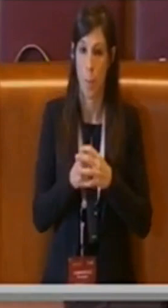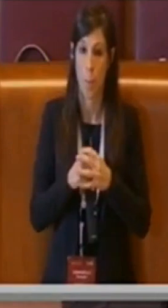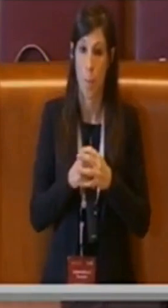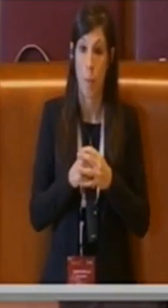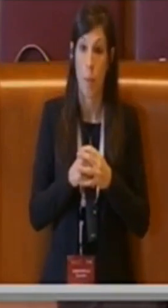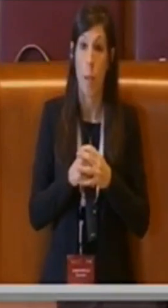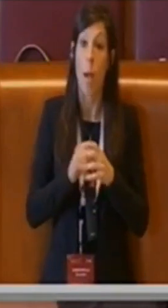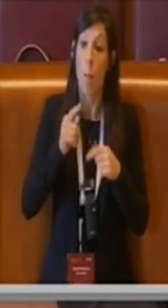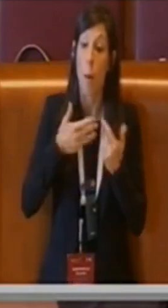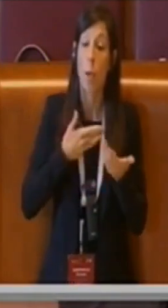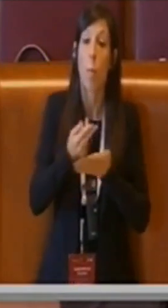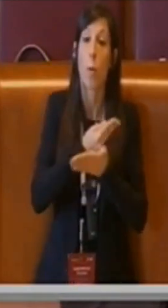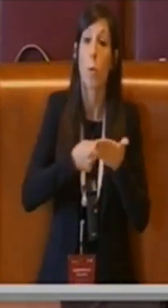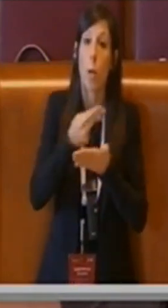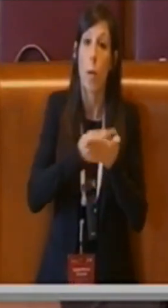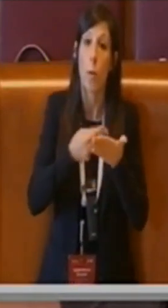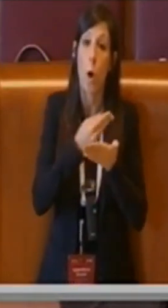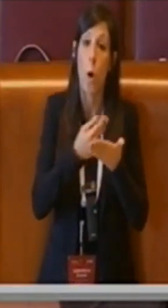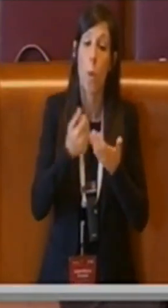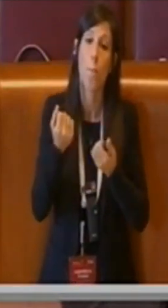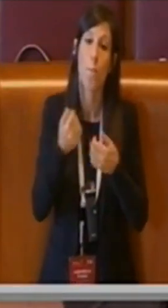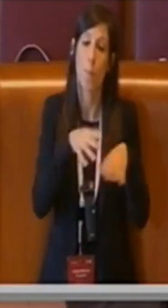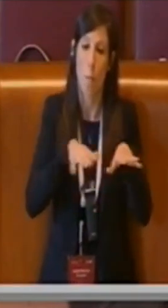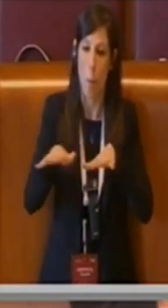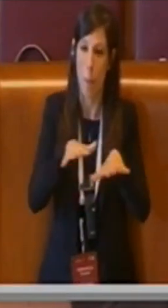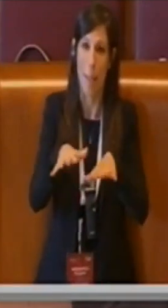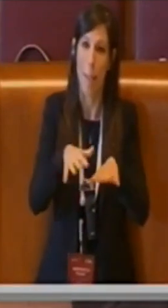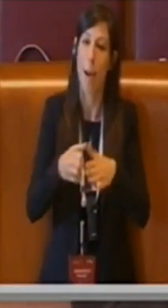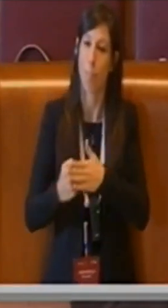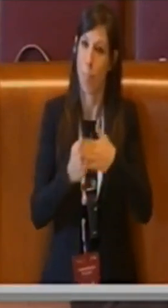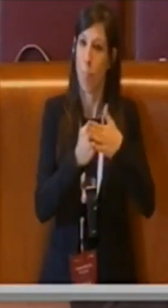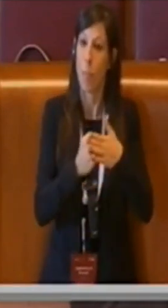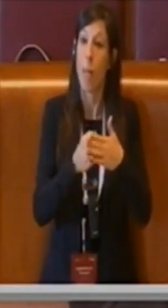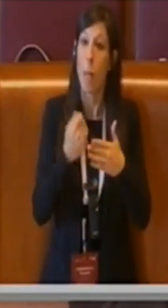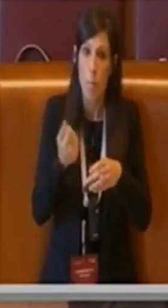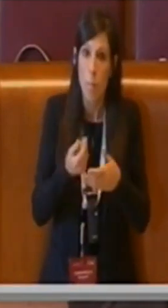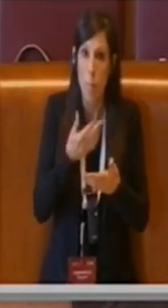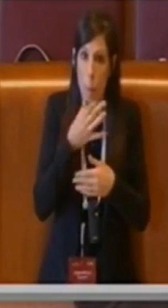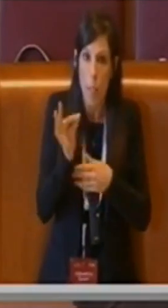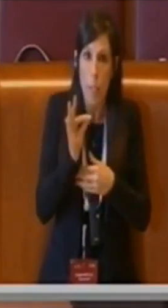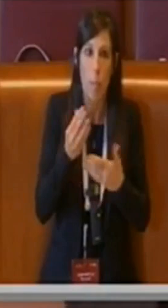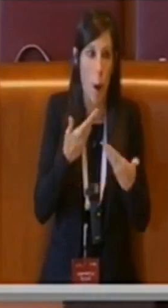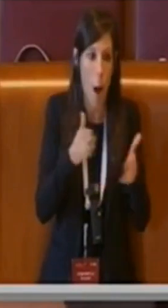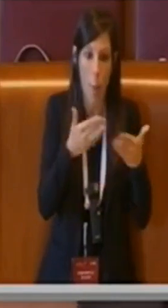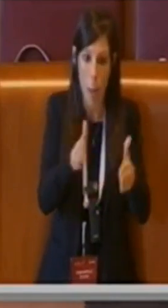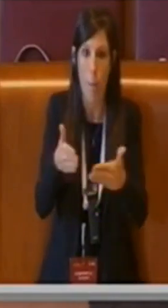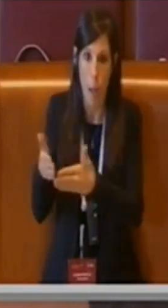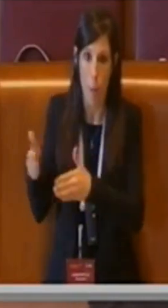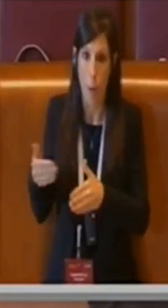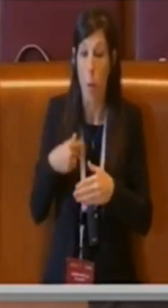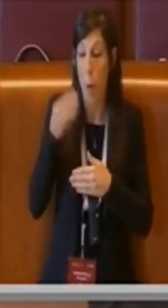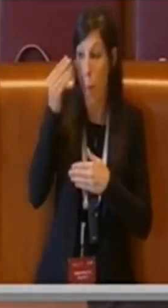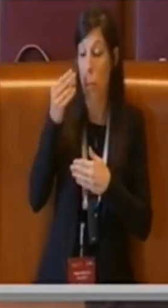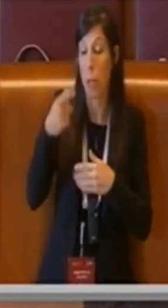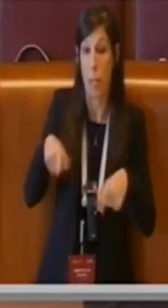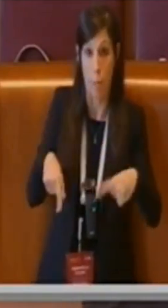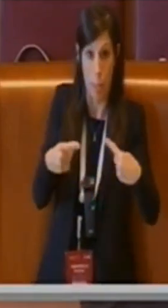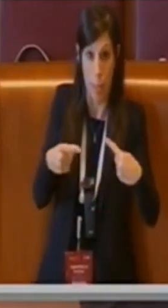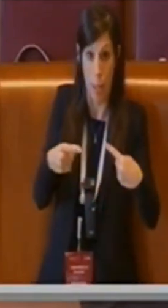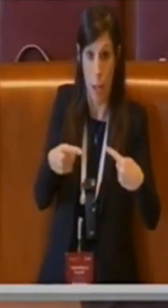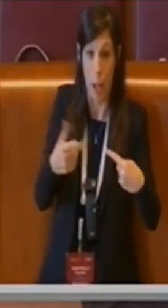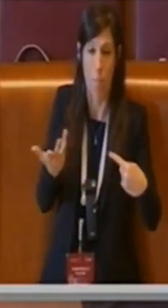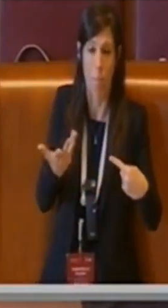piano urbano della mobilità sostenibile. Quindi la sfida, secondo me e secondo noi, che le forze politiche devono raccogliere non è